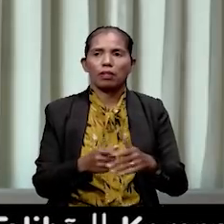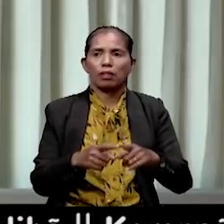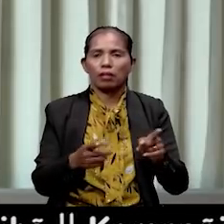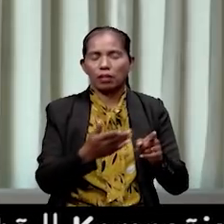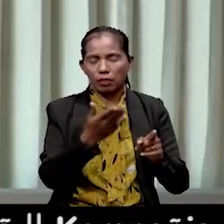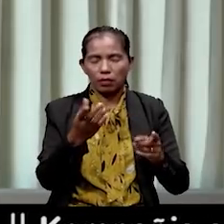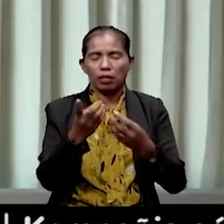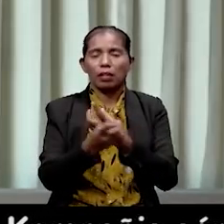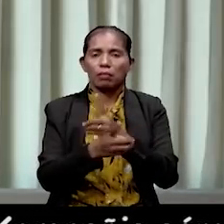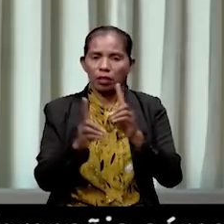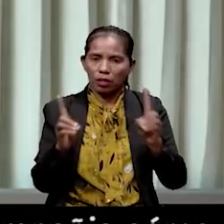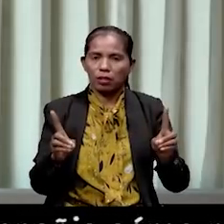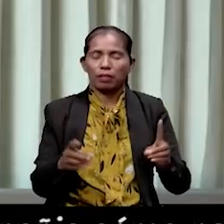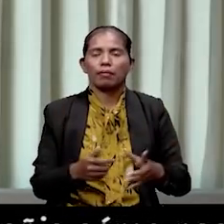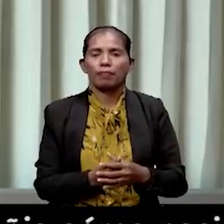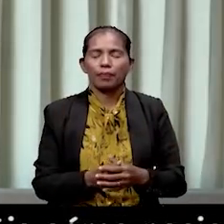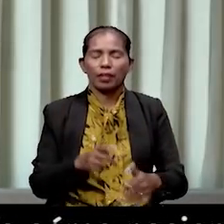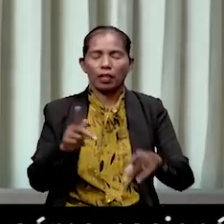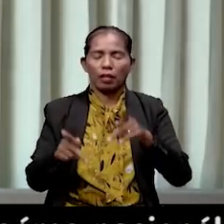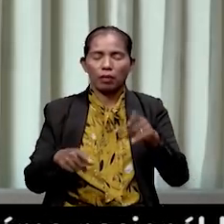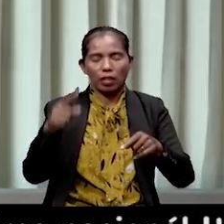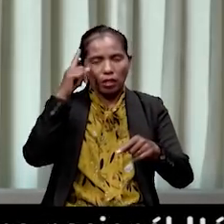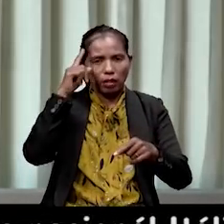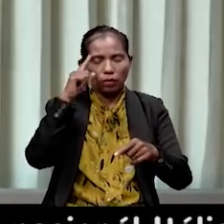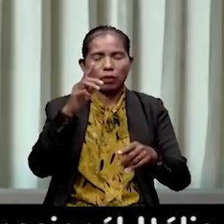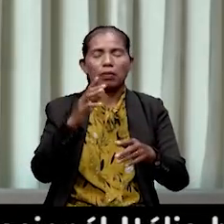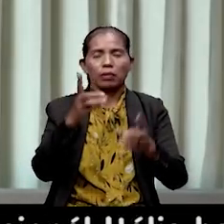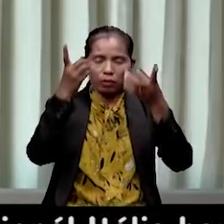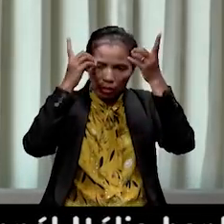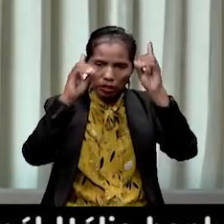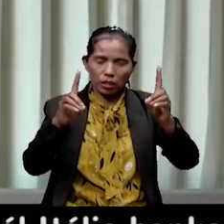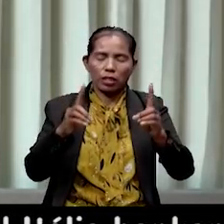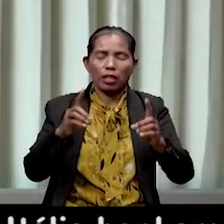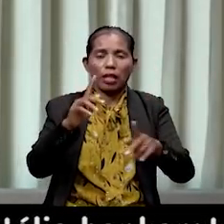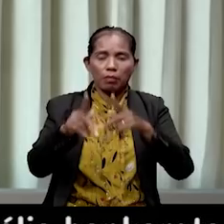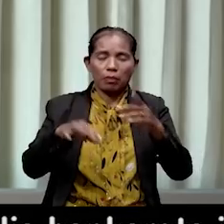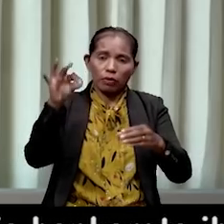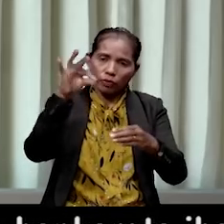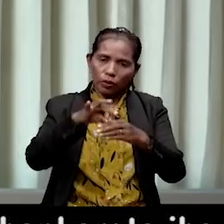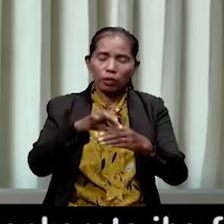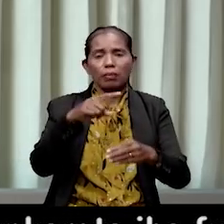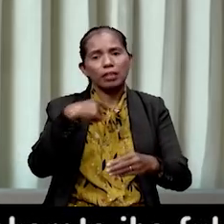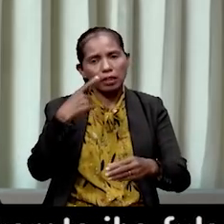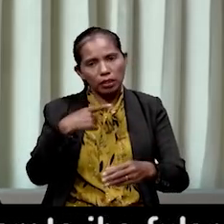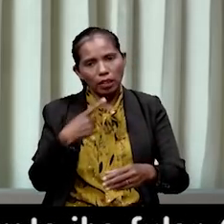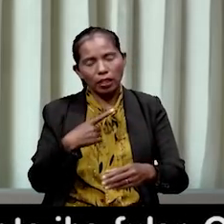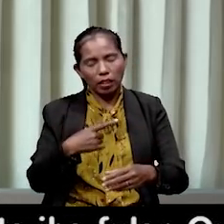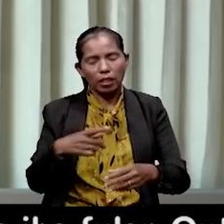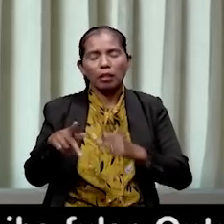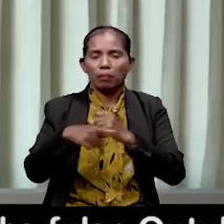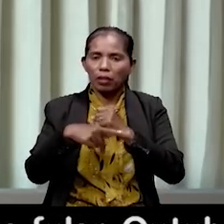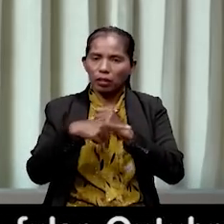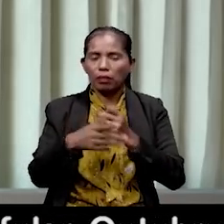yang mana, ne pugu ne aspirasi sama juga determina. Agar pugu atau bota wase, bota parti dia ne